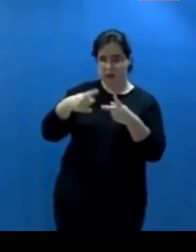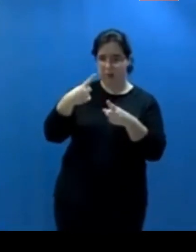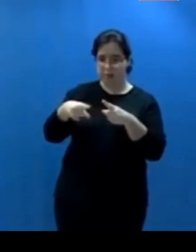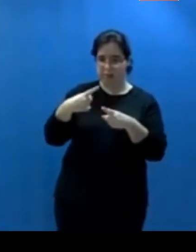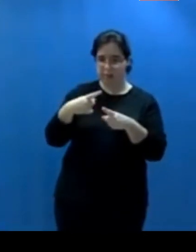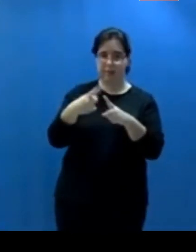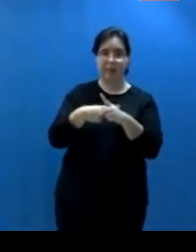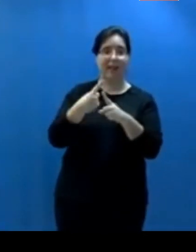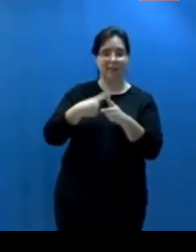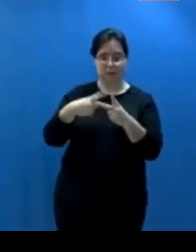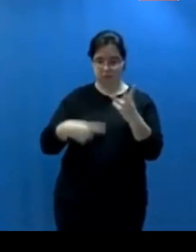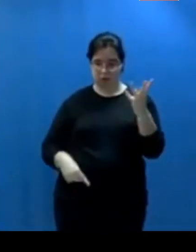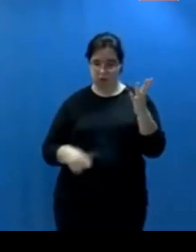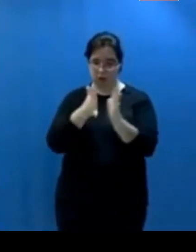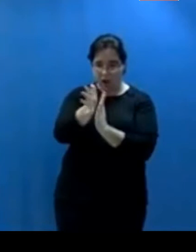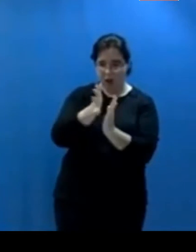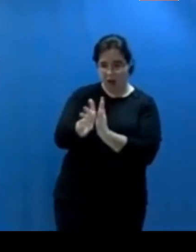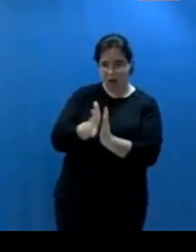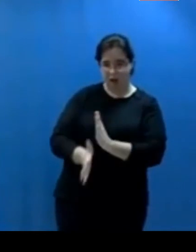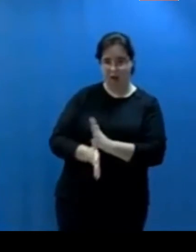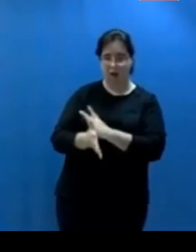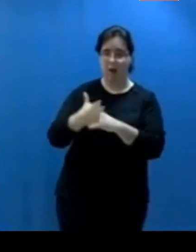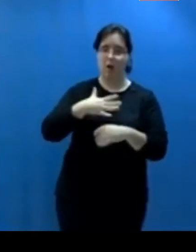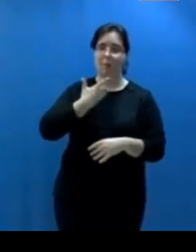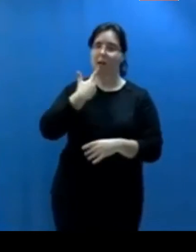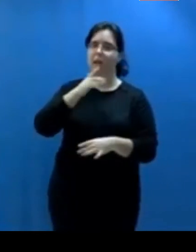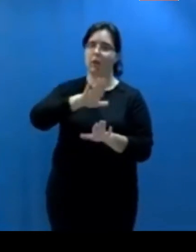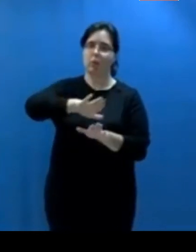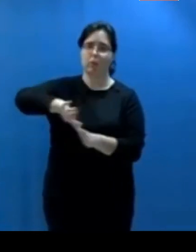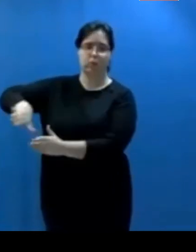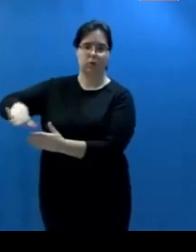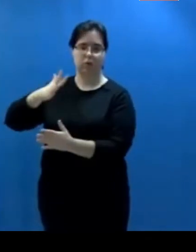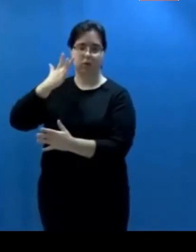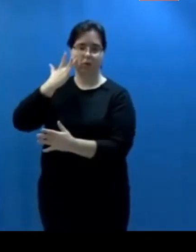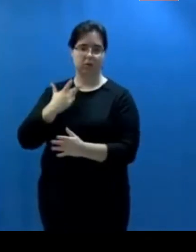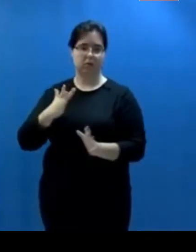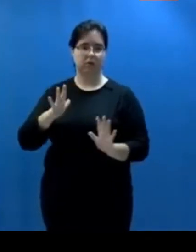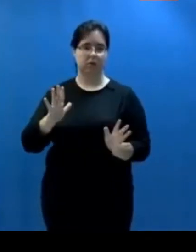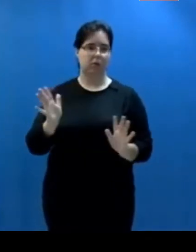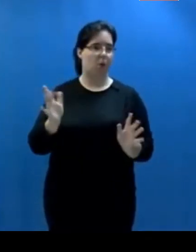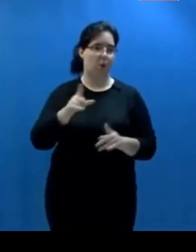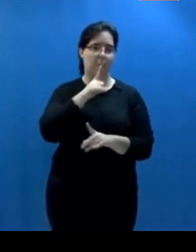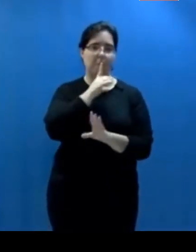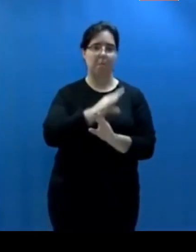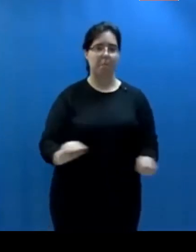aquesta campanya i poder desmentir al senyor Costa, però en canvi van guardar